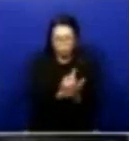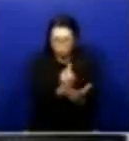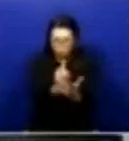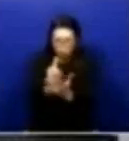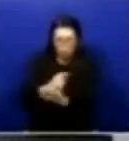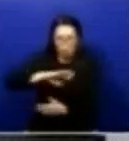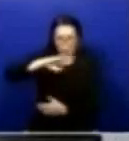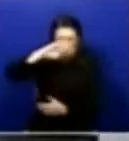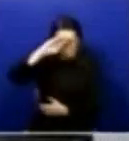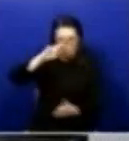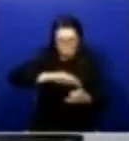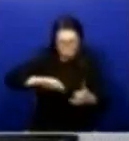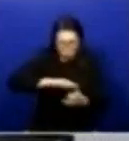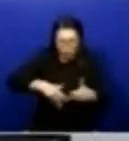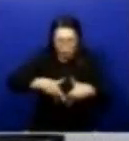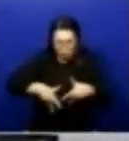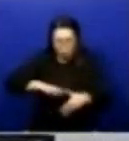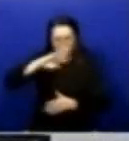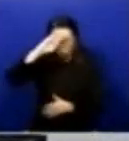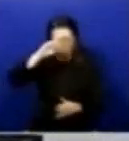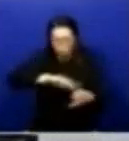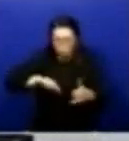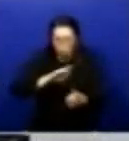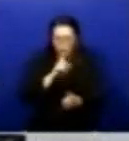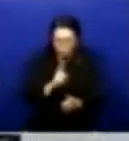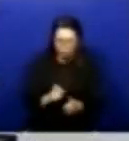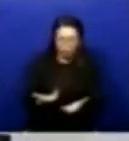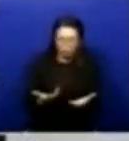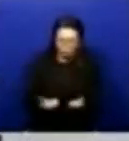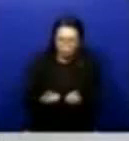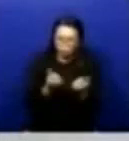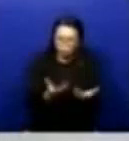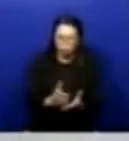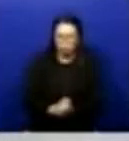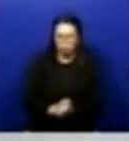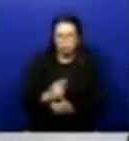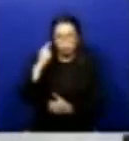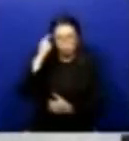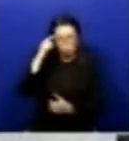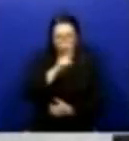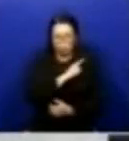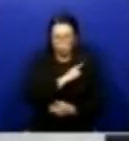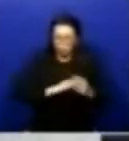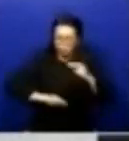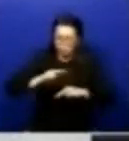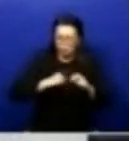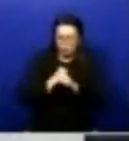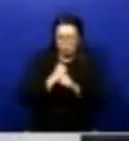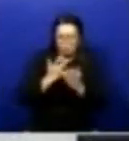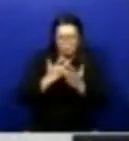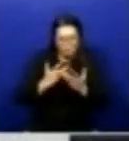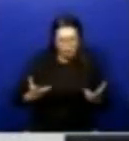ต้องดูแลไข้ต้องรักษาตายต้องไปรับไปส่งภาระของเรามากแต่เราก็หนี